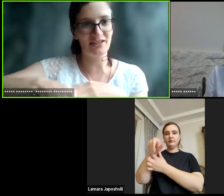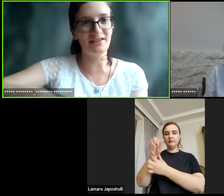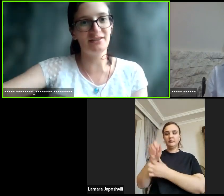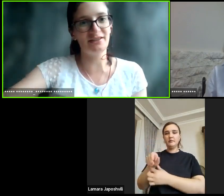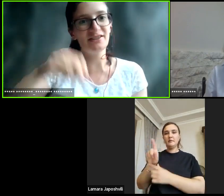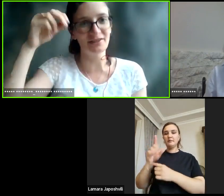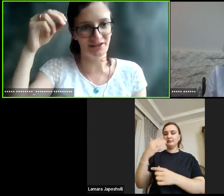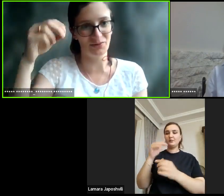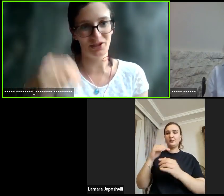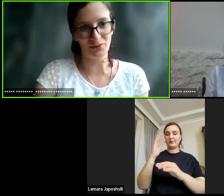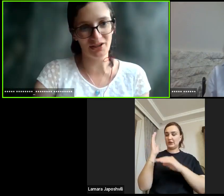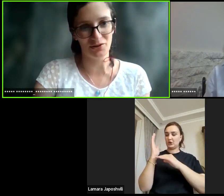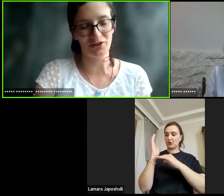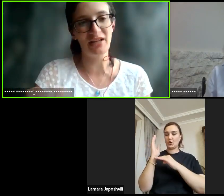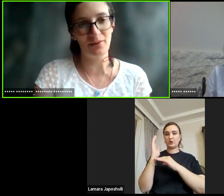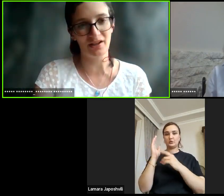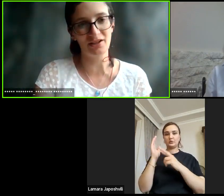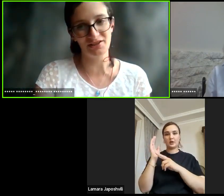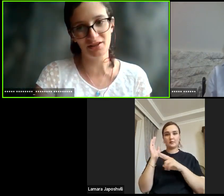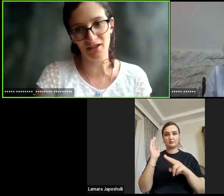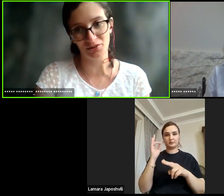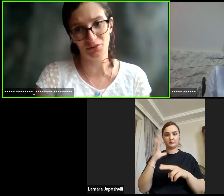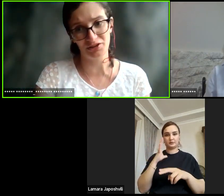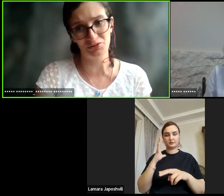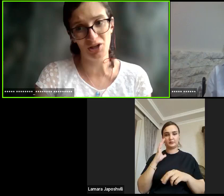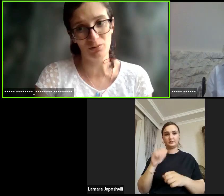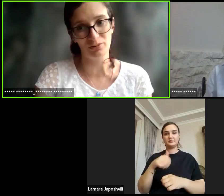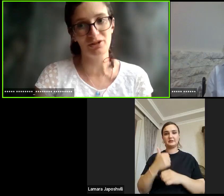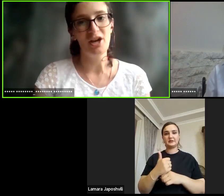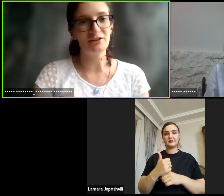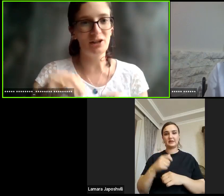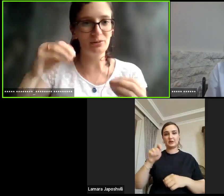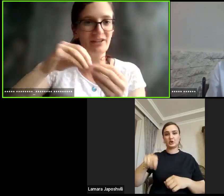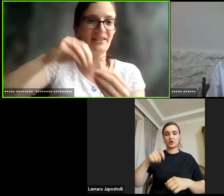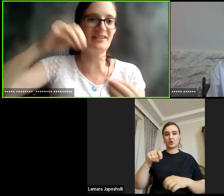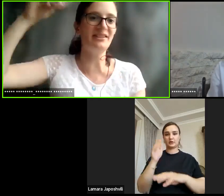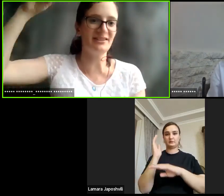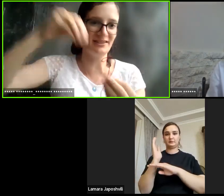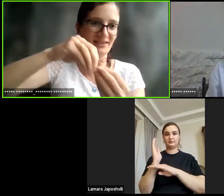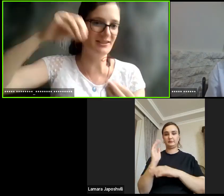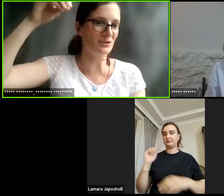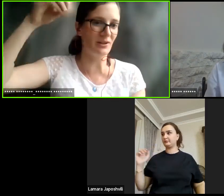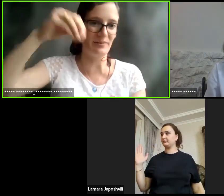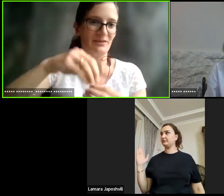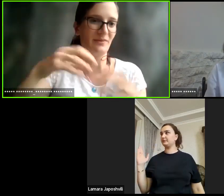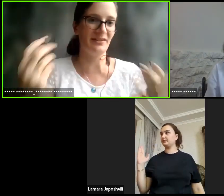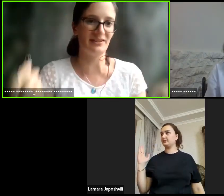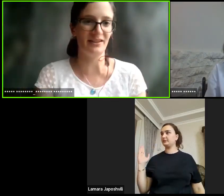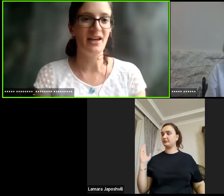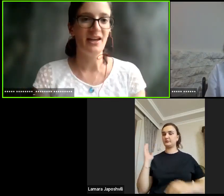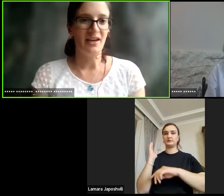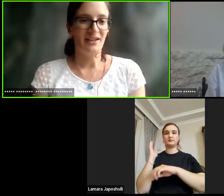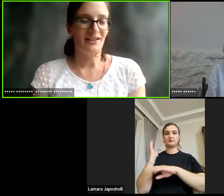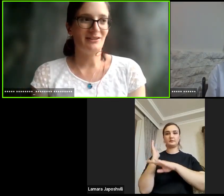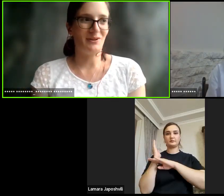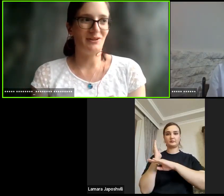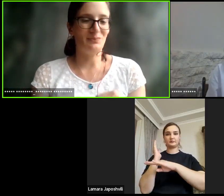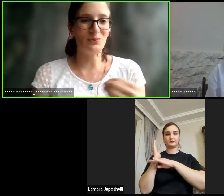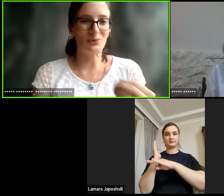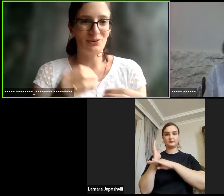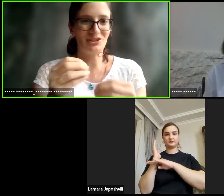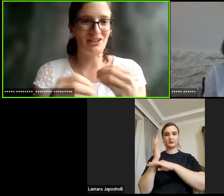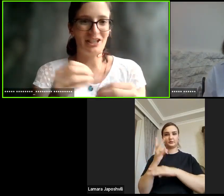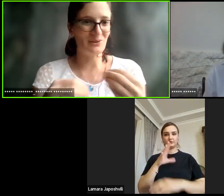ხელჯოხის. ისეთი სიგრძის უნდა იყოს ხელჯოხი. თავი ხელჯოხზე როდესაც საუბრობთ ერთი სიგრძის თვლიებაზე, მეტი ეს